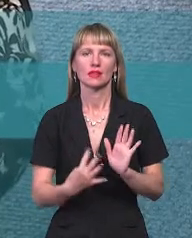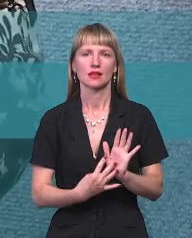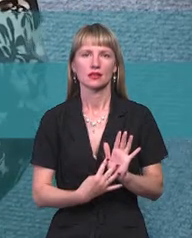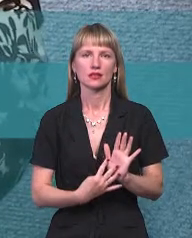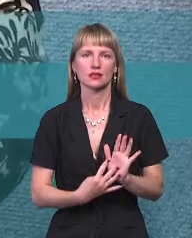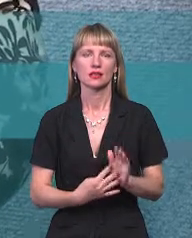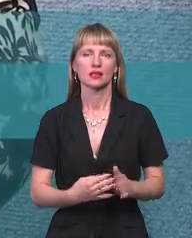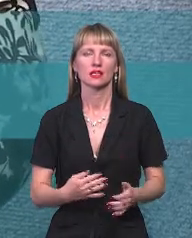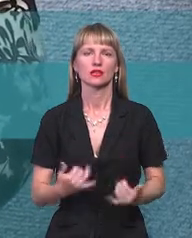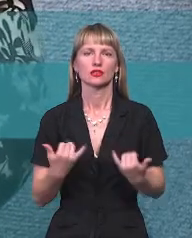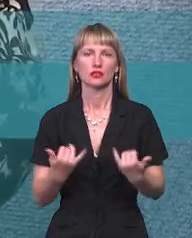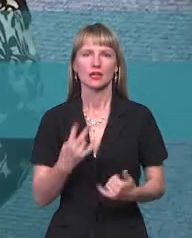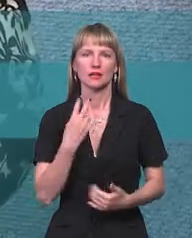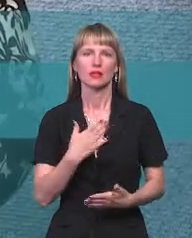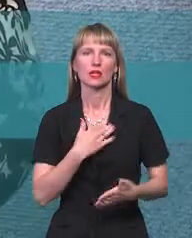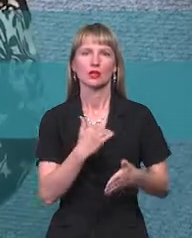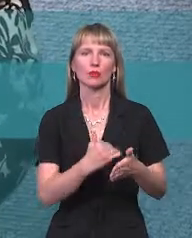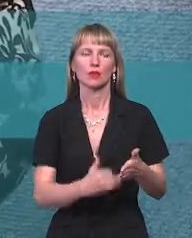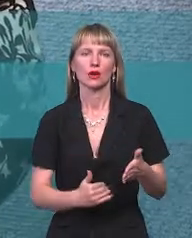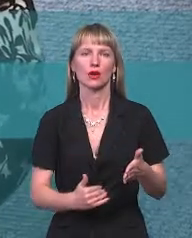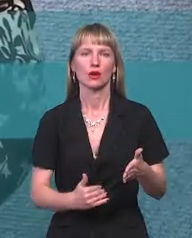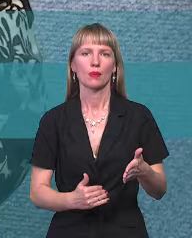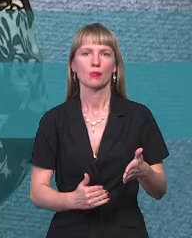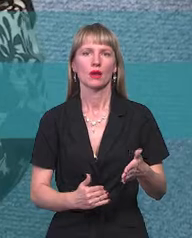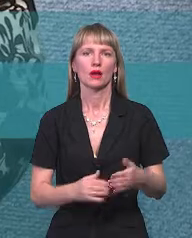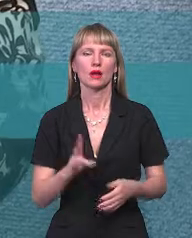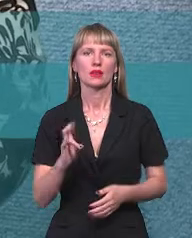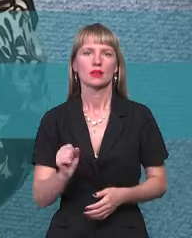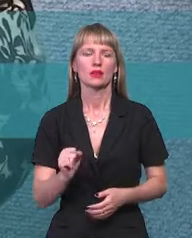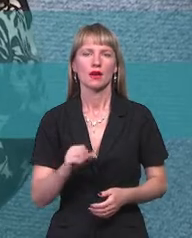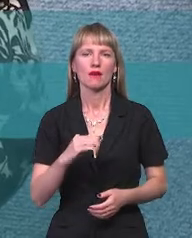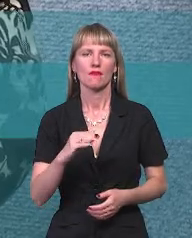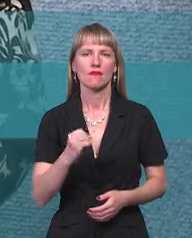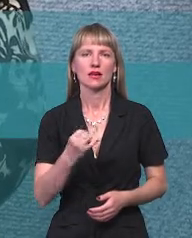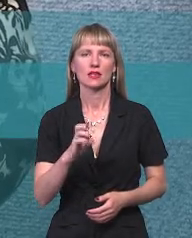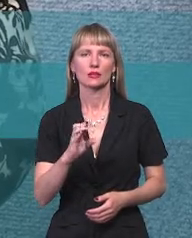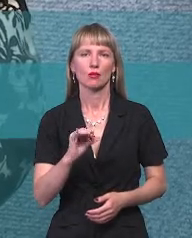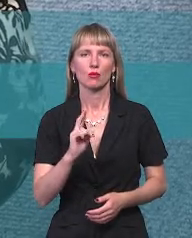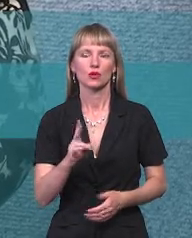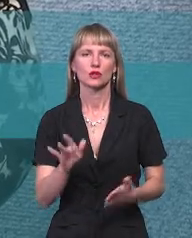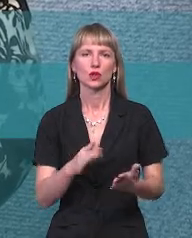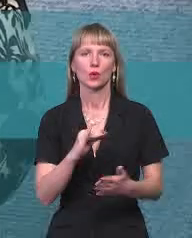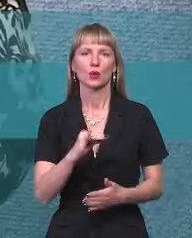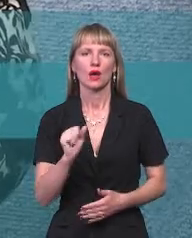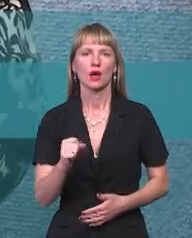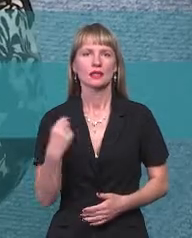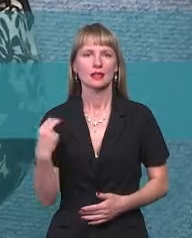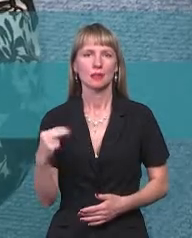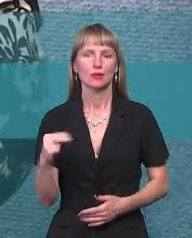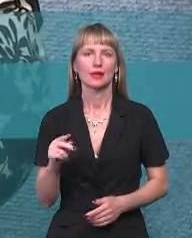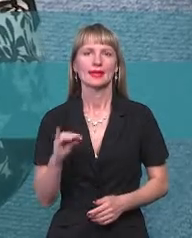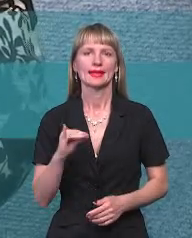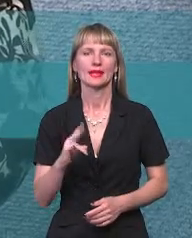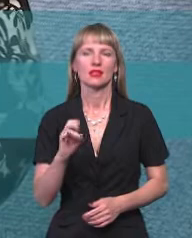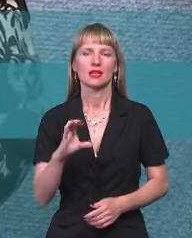239-02-19. Наживо дивіться нашу програму на Facebook-сторінці UA Запоріжжя та